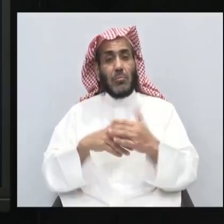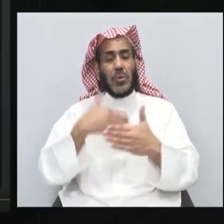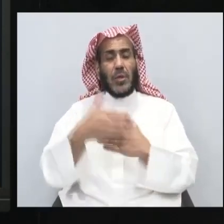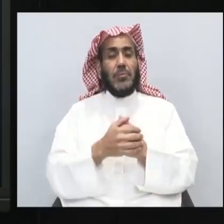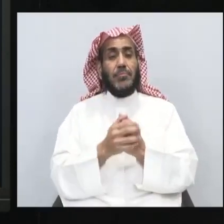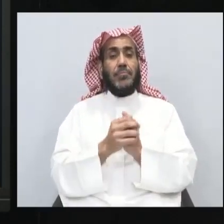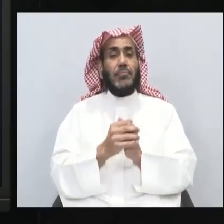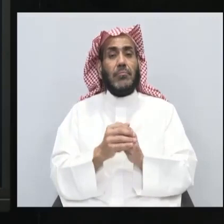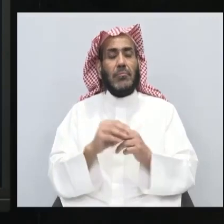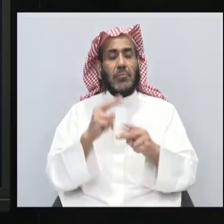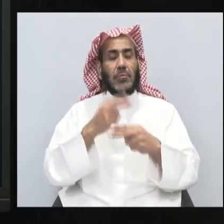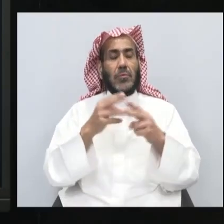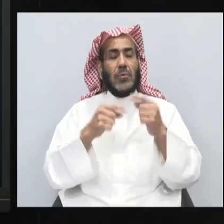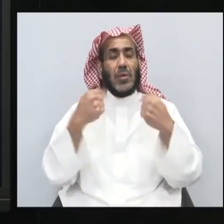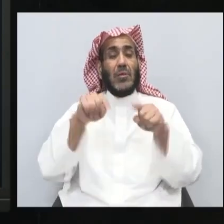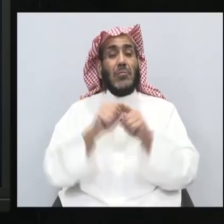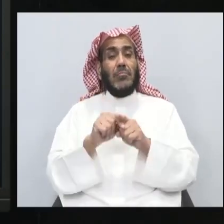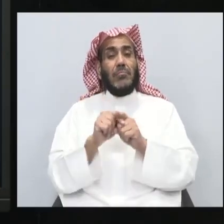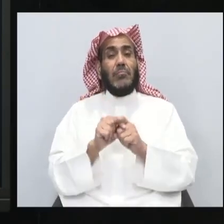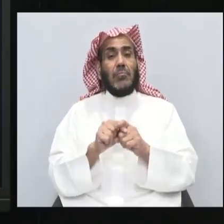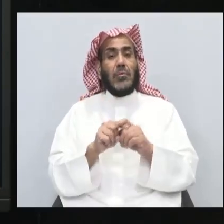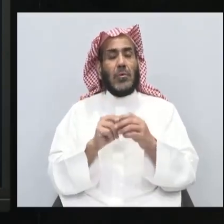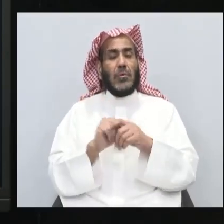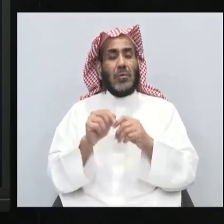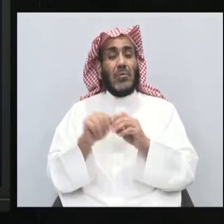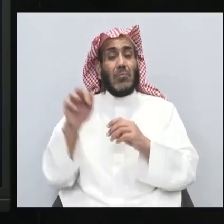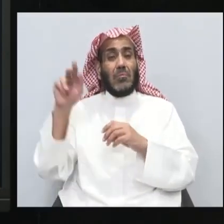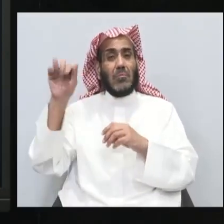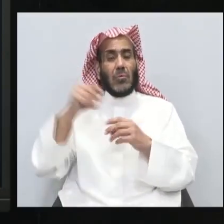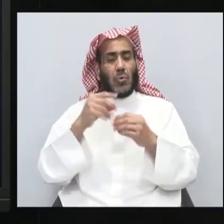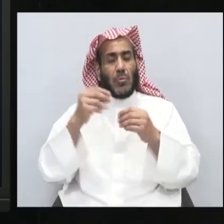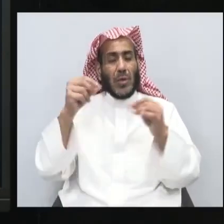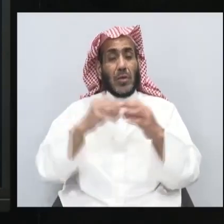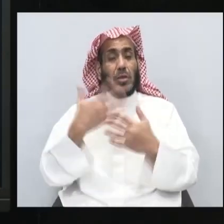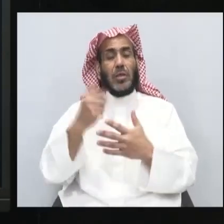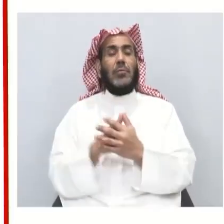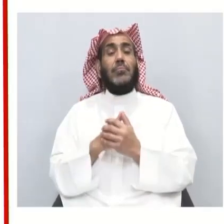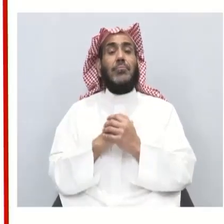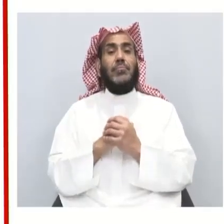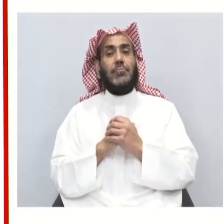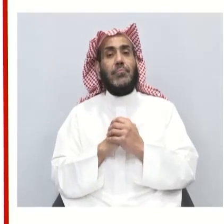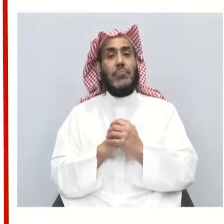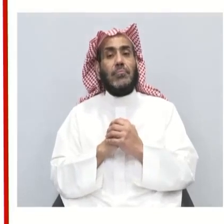وبالتالي سيتكون لدينا الخث أو يتكون لدينا تربة جديدة.